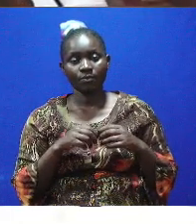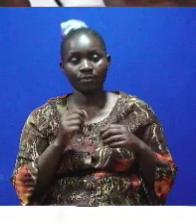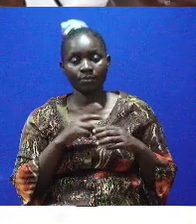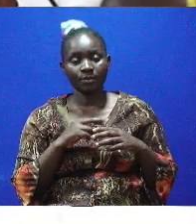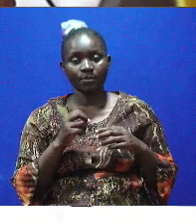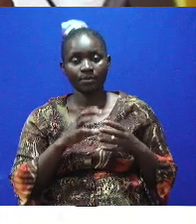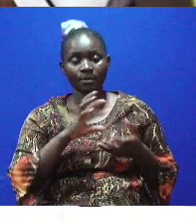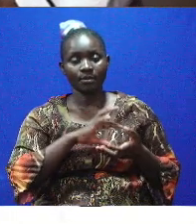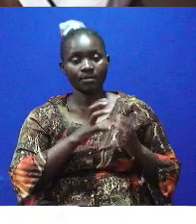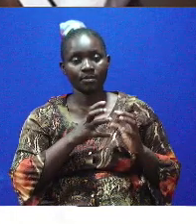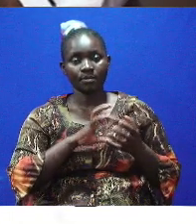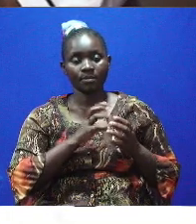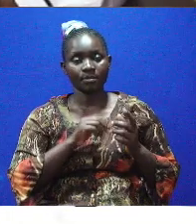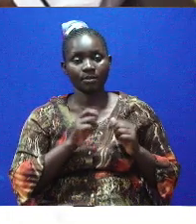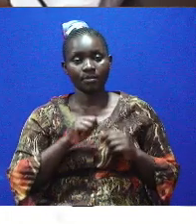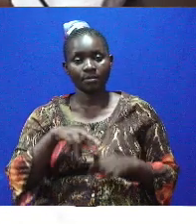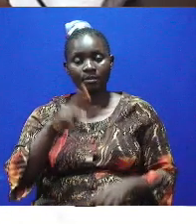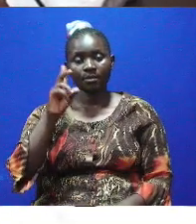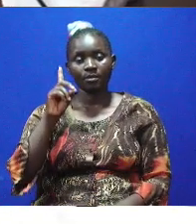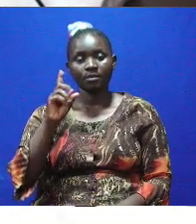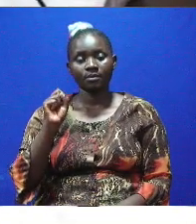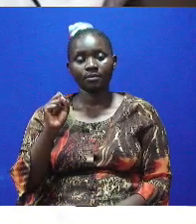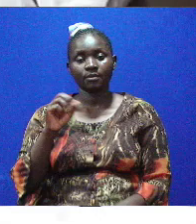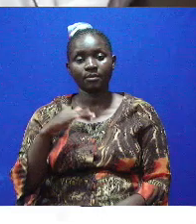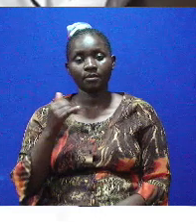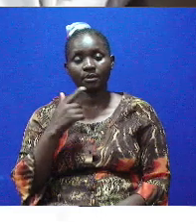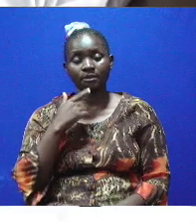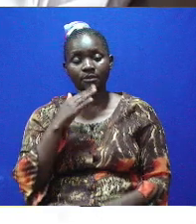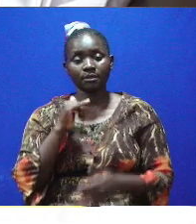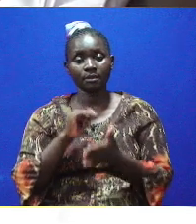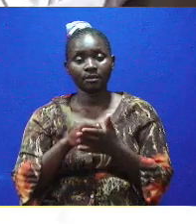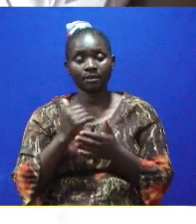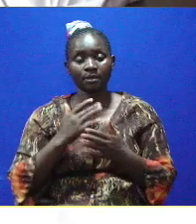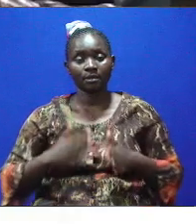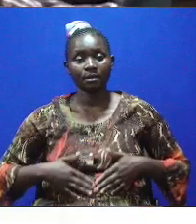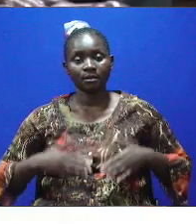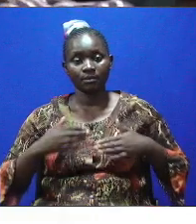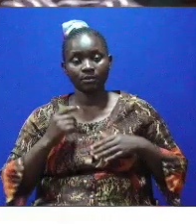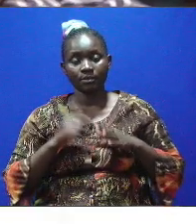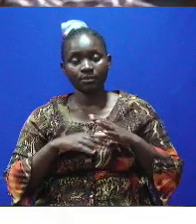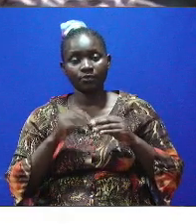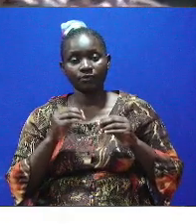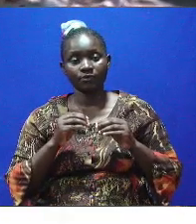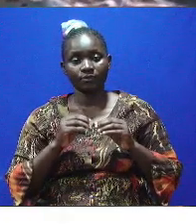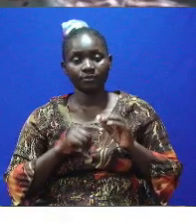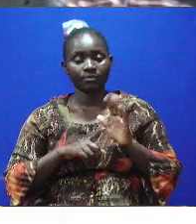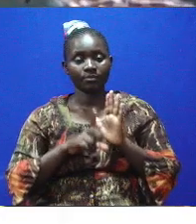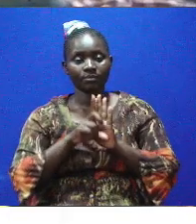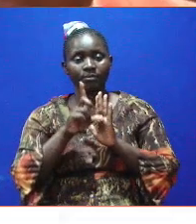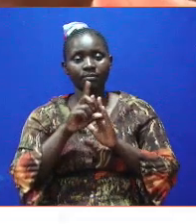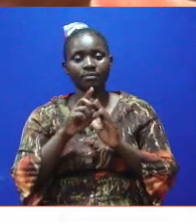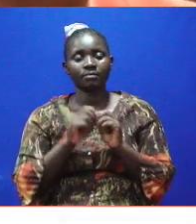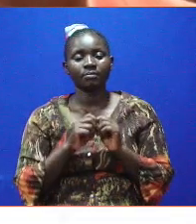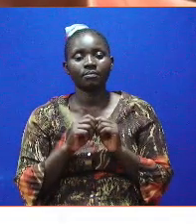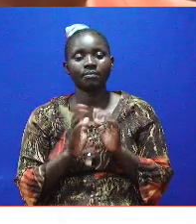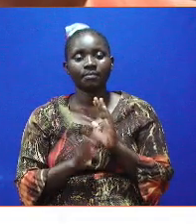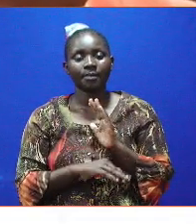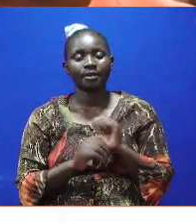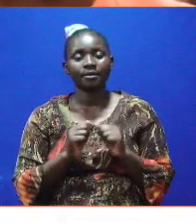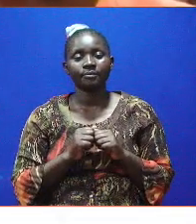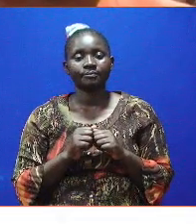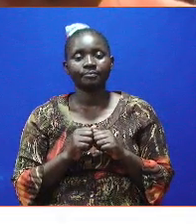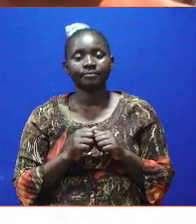chigoturubania obacholi wekia mekio asebate babuna onde wansi oratoke na ire rwege tambo kiro egetindi. Kwa tutake